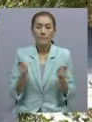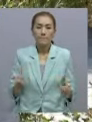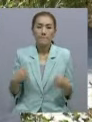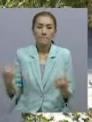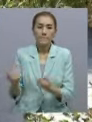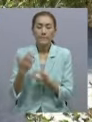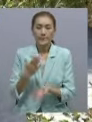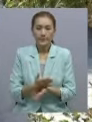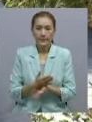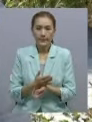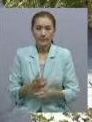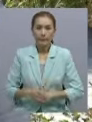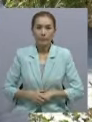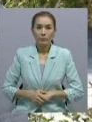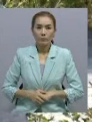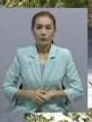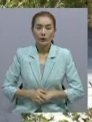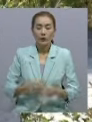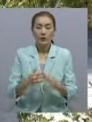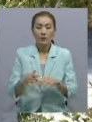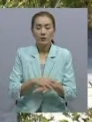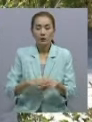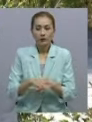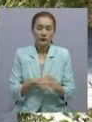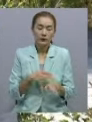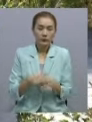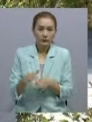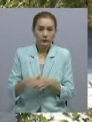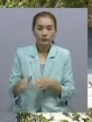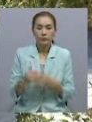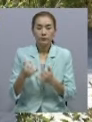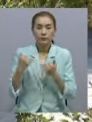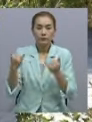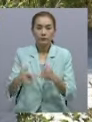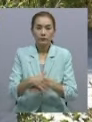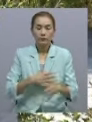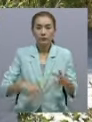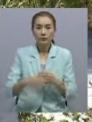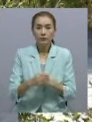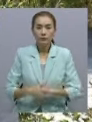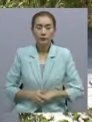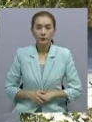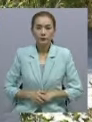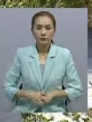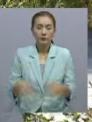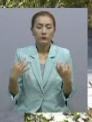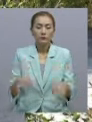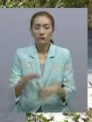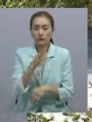үлесін қосқан болатын. Ауыл халқын да осы іске тартып, ауыл халқының бос